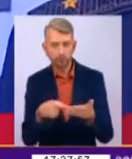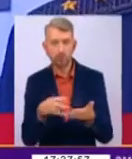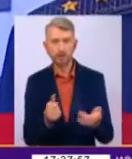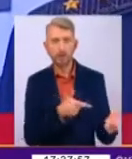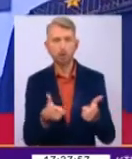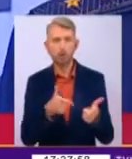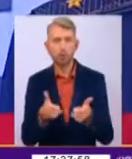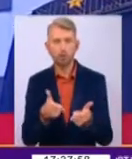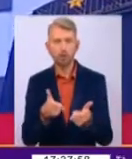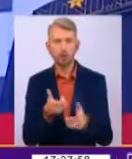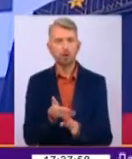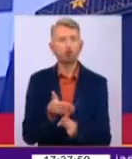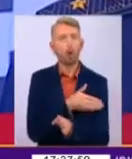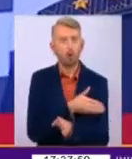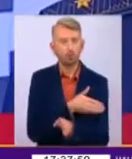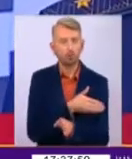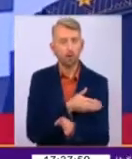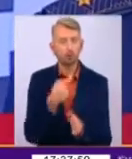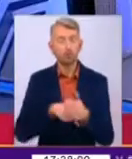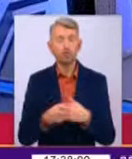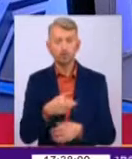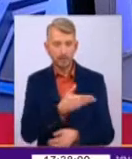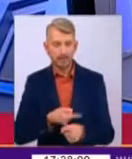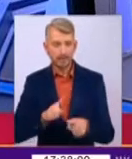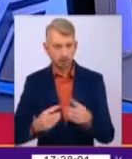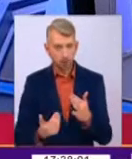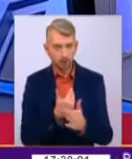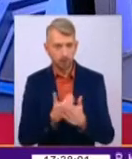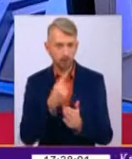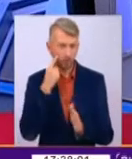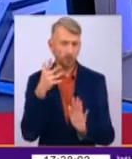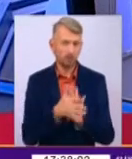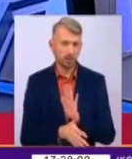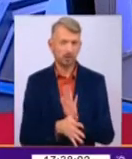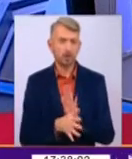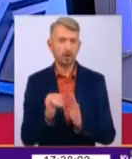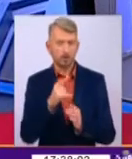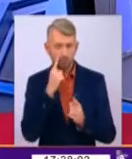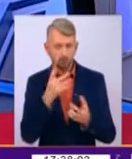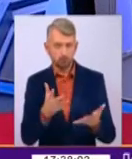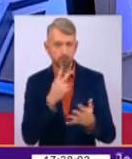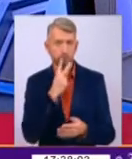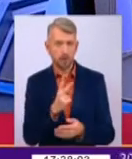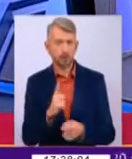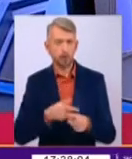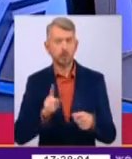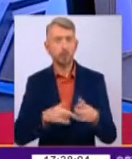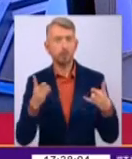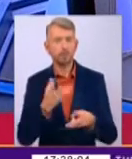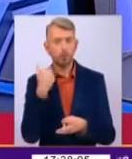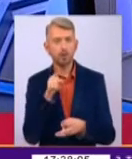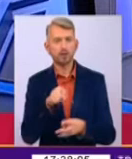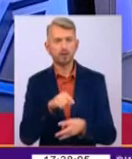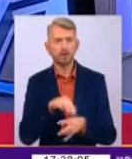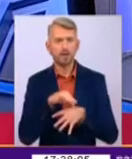до. Тому що для нас це нове, зрозуміло і, вочевидь, бачите, що це необхідно, коли вони